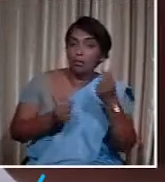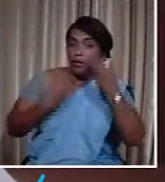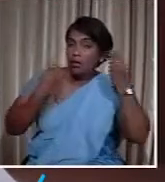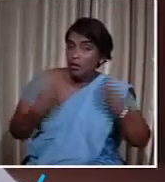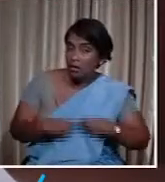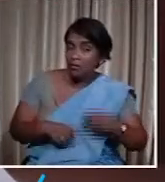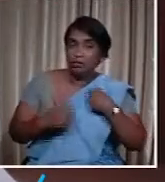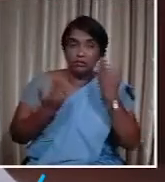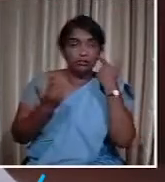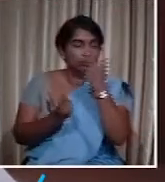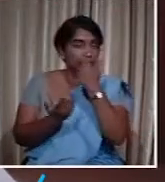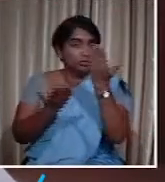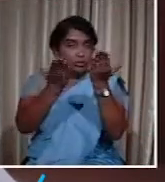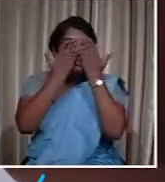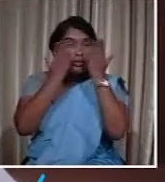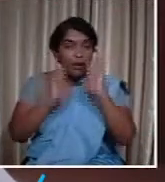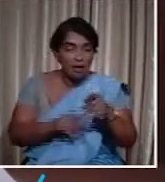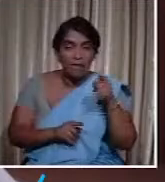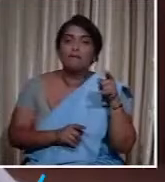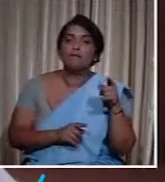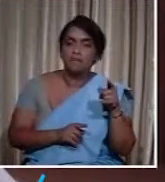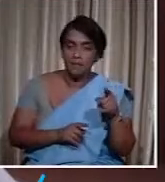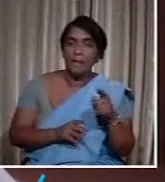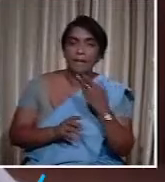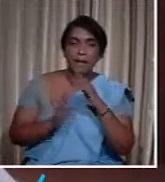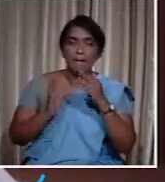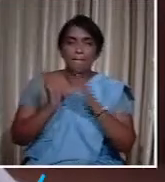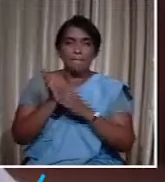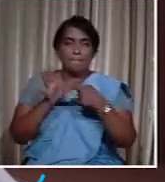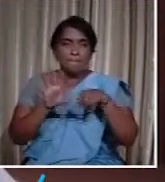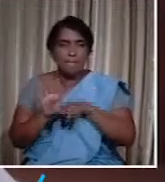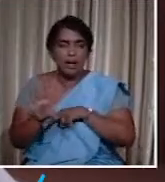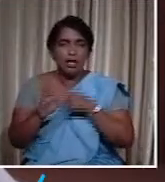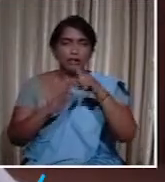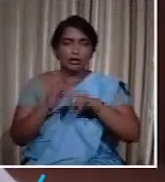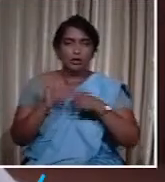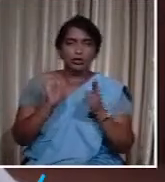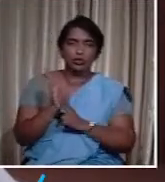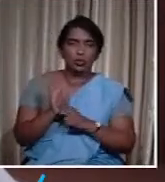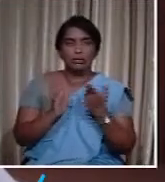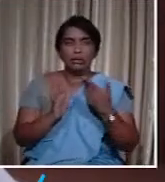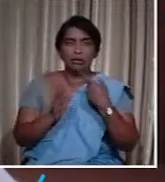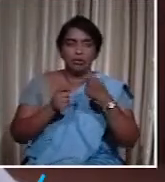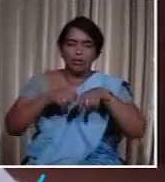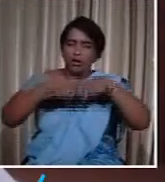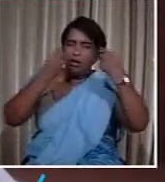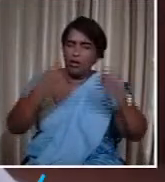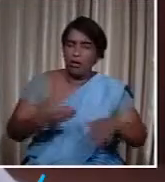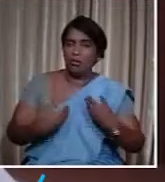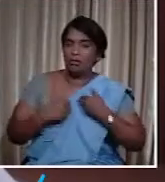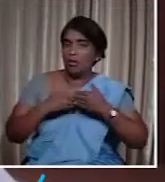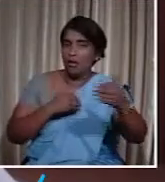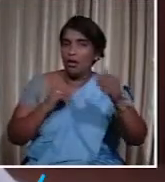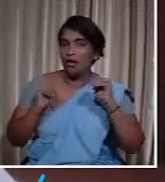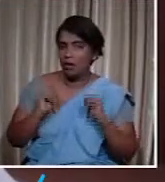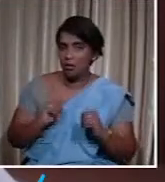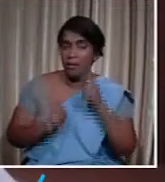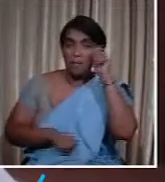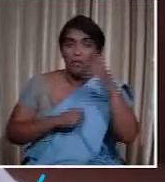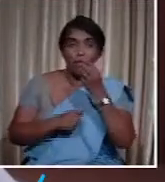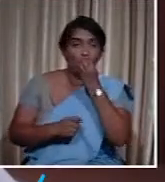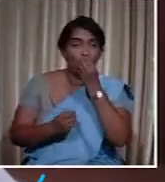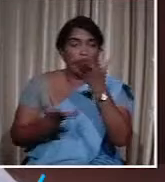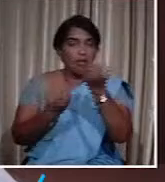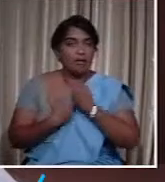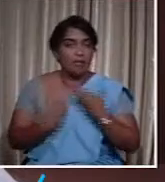කඩාවැටීම අපේ ඇස් ඉදිරිපිට විද්‍යාමනමේ මිති වෙනවා නම් මේ යග ජුනි මුල වෙනකොට මොනතරම් ආර්ථික අවපාත කඩාවැටීමකට අපේ රට යවීද පුරවැසියන්ට ආහාර වේලක්